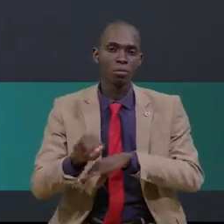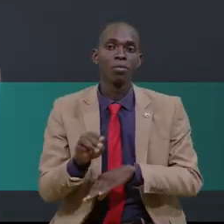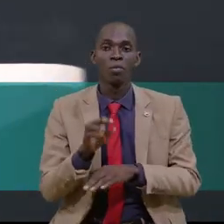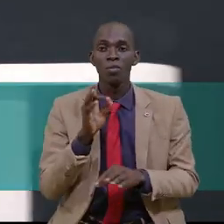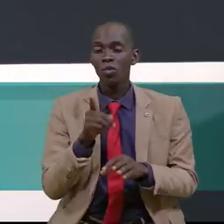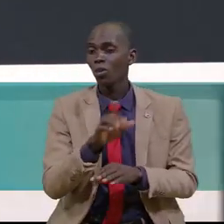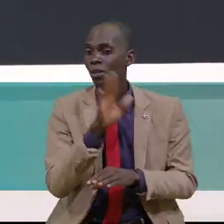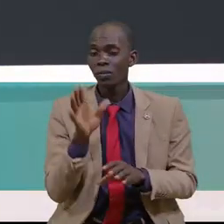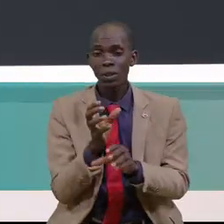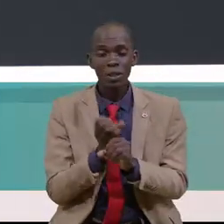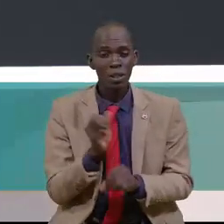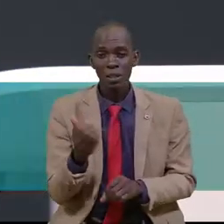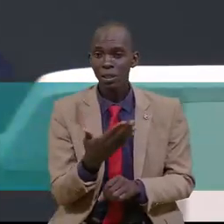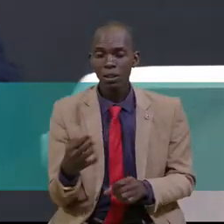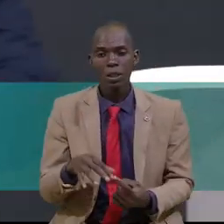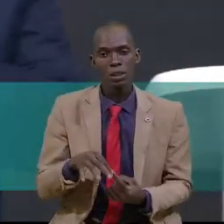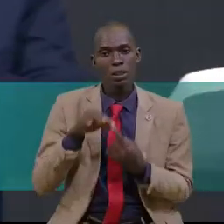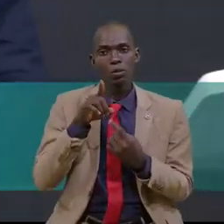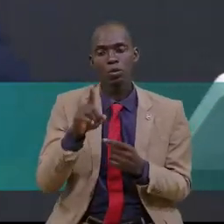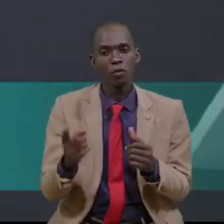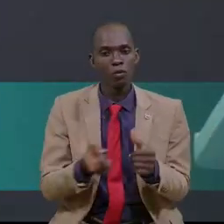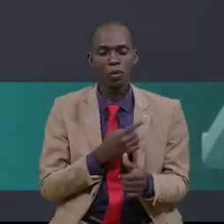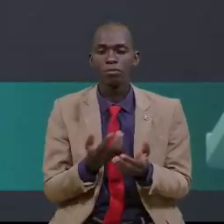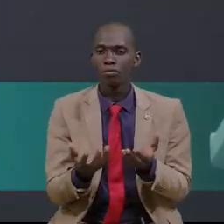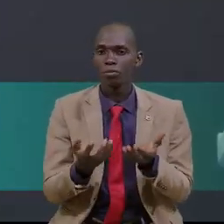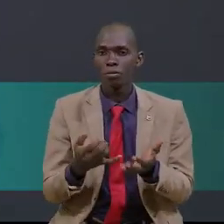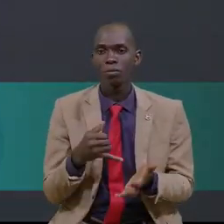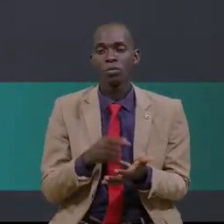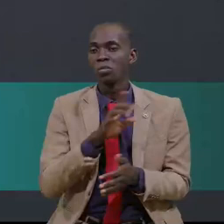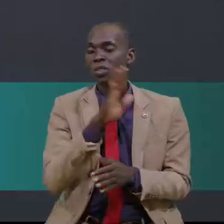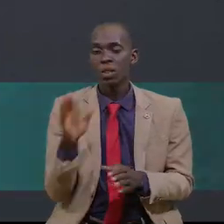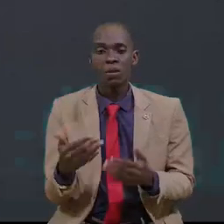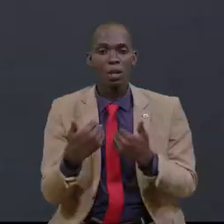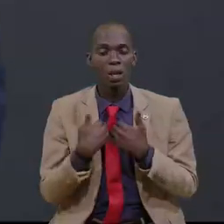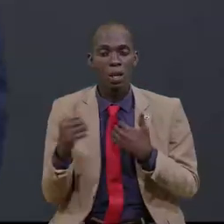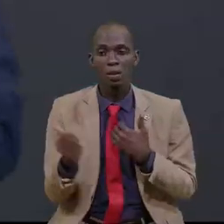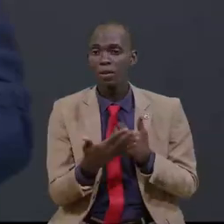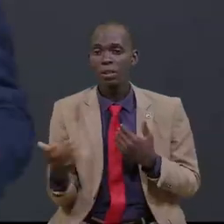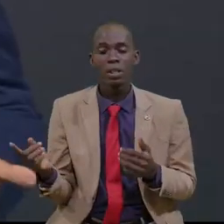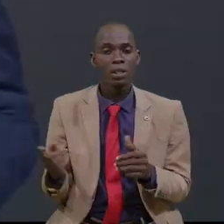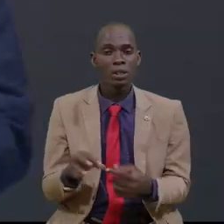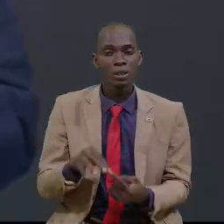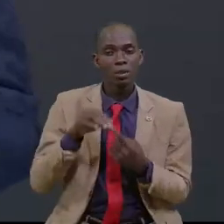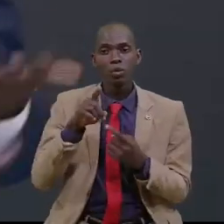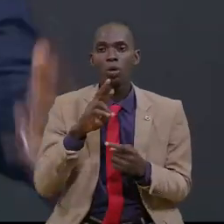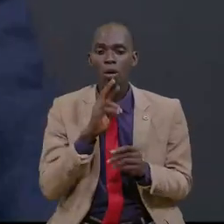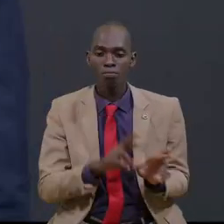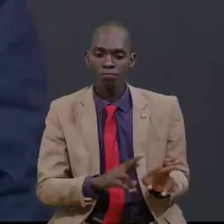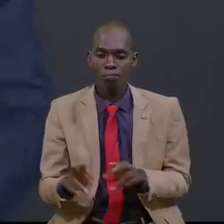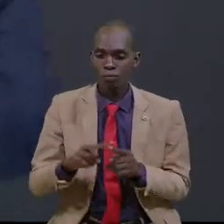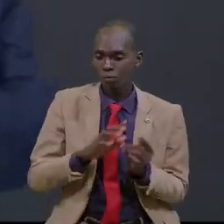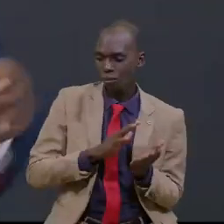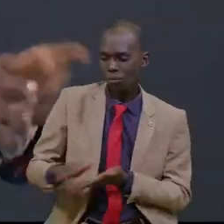vous n'obtiendrez rien si vous ne désirez. Vous n'obtiendrez rien si vous n'êtes pas disposé à abandonner